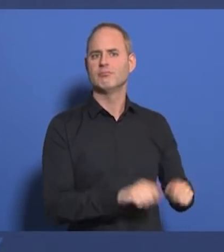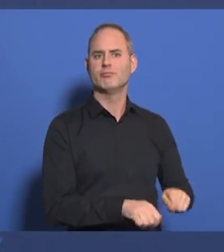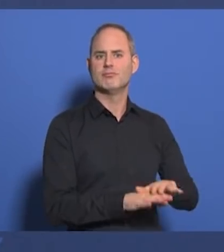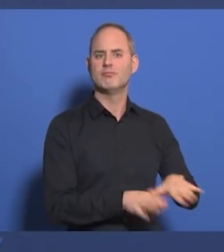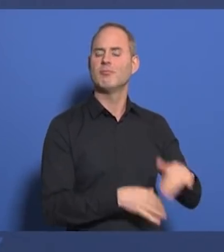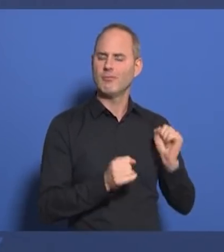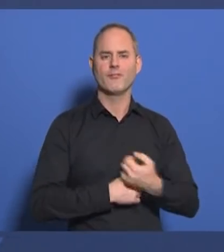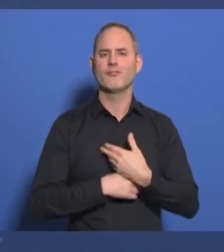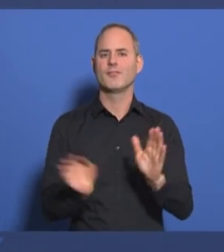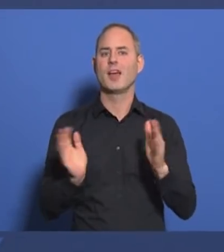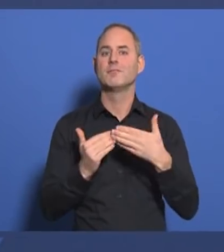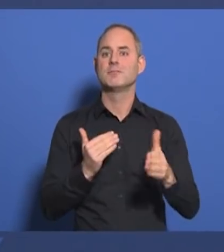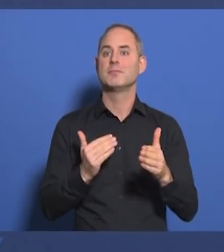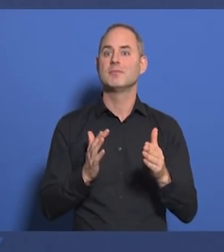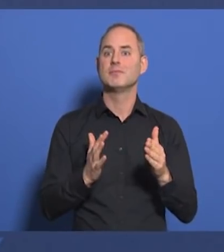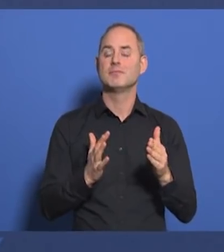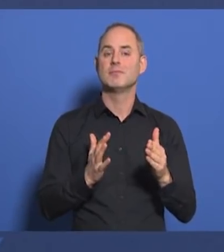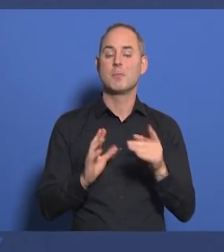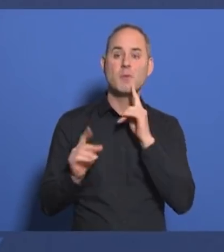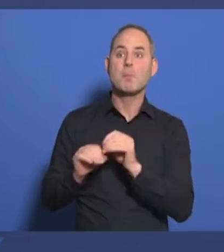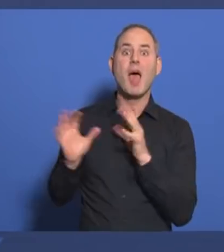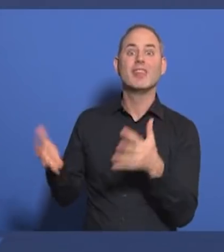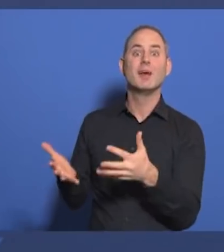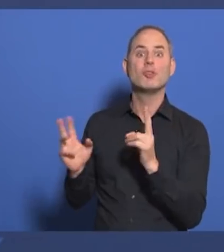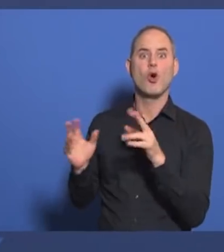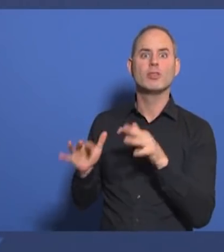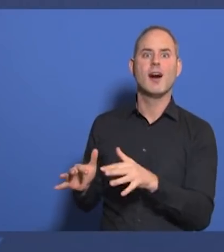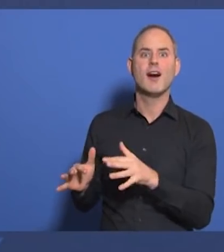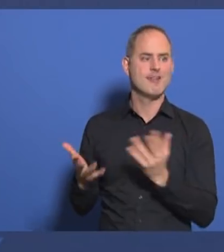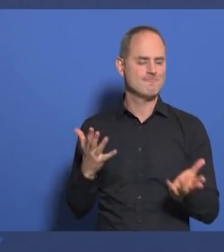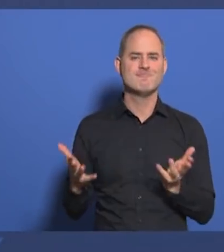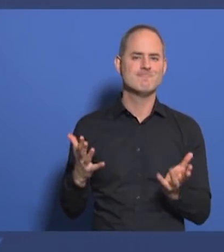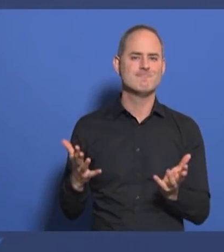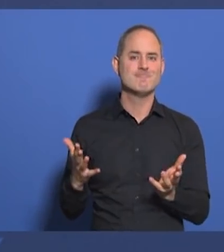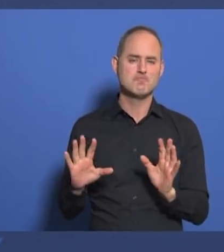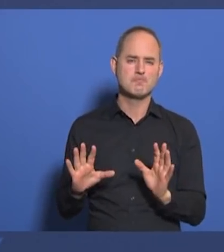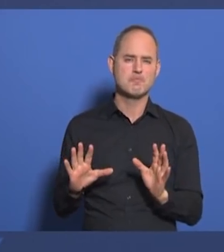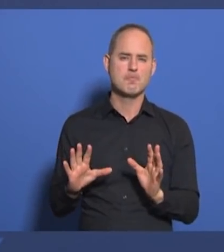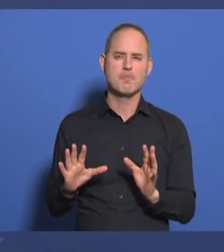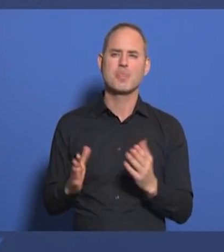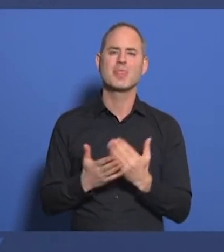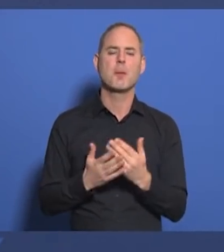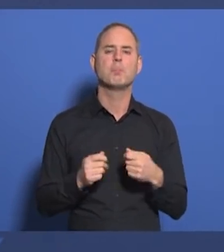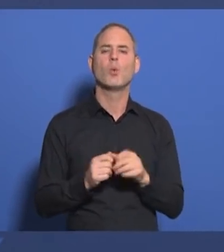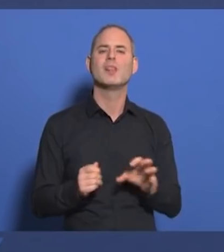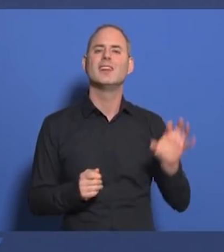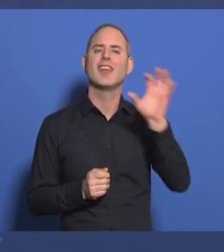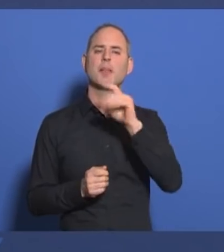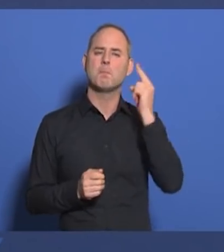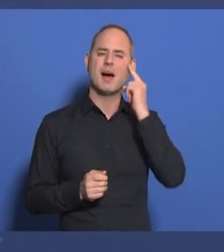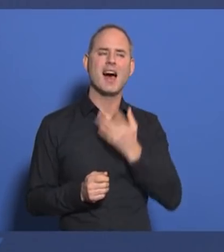den vom Bundeskanzler gerade zu Recht erwähnten Erfolgen geführt hat. Alle Länder sind sich deshalb einig, dass wir